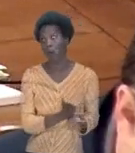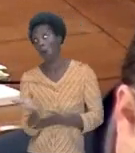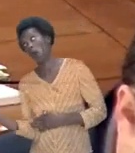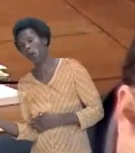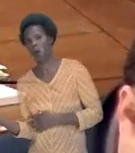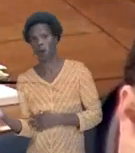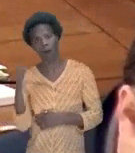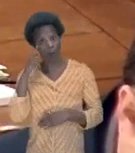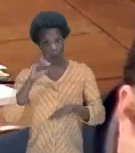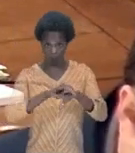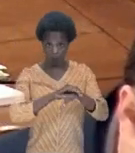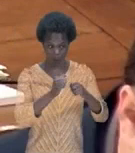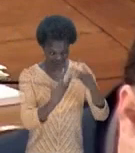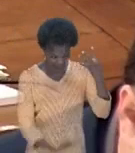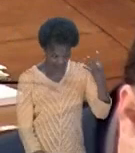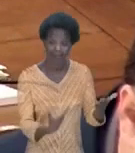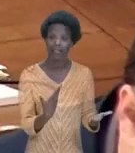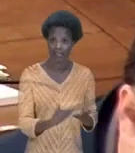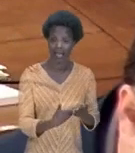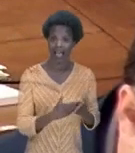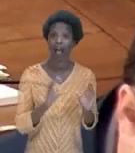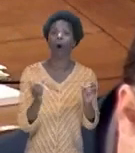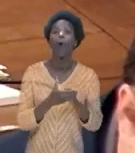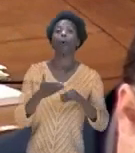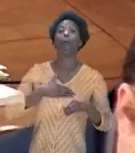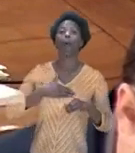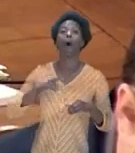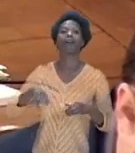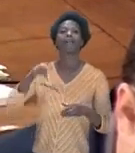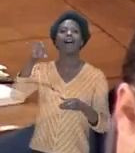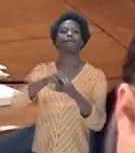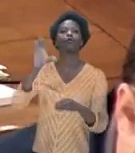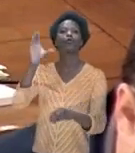notre groupe votera contre. Je vous remercie de votre attention. Merci.